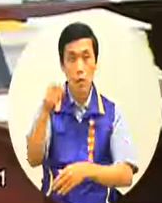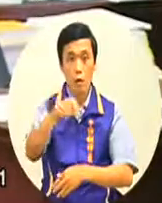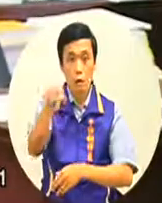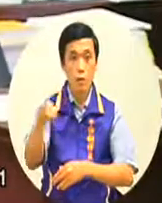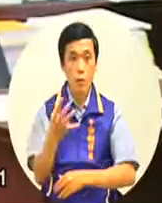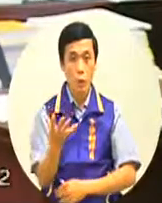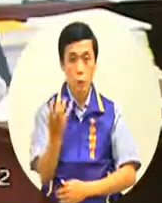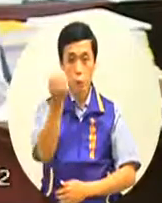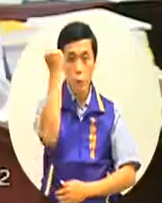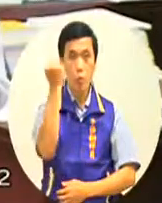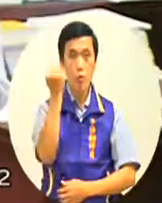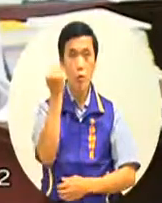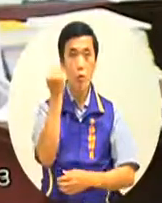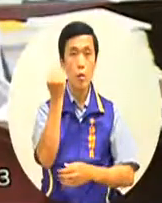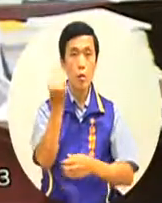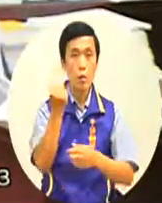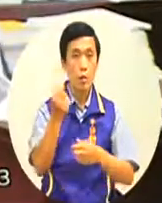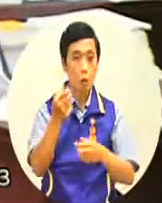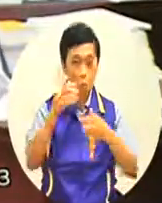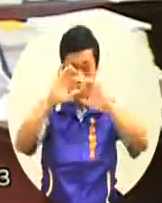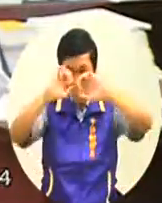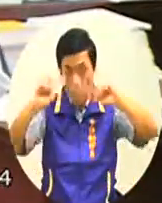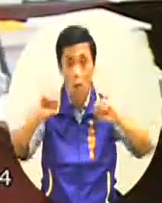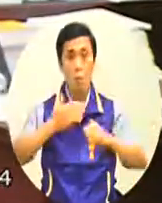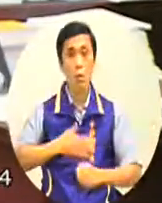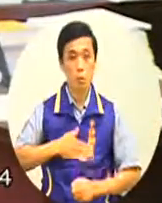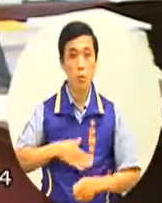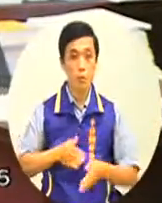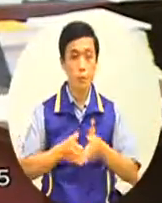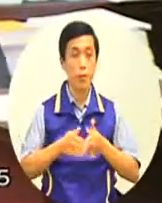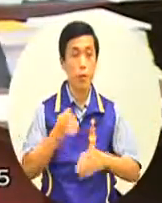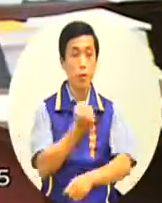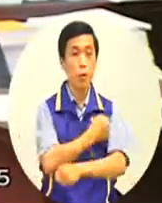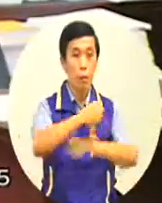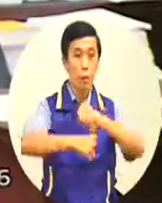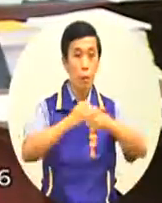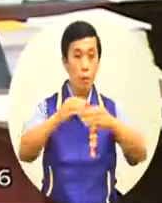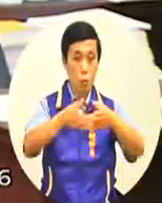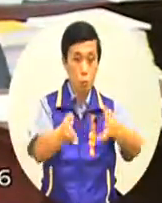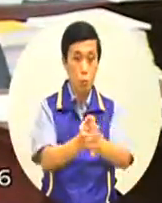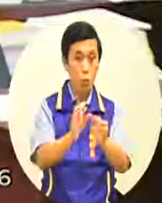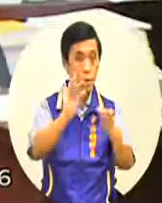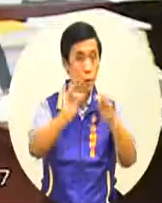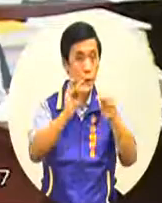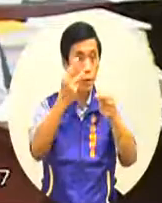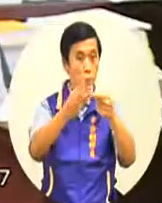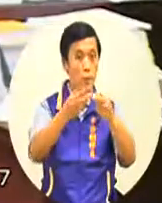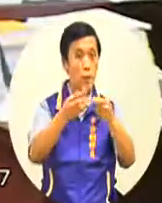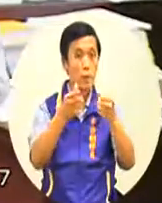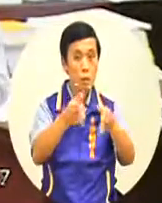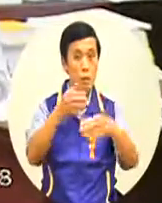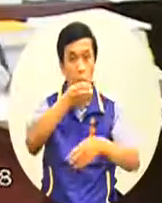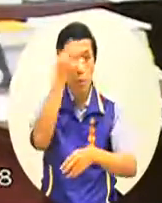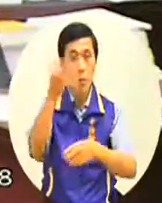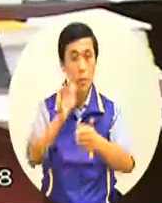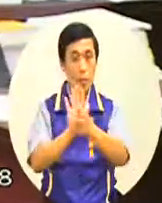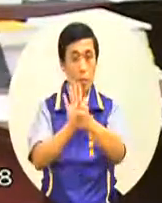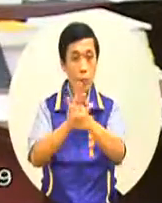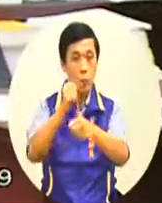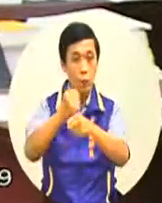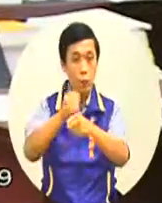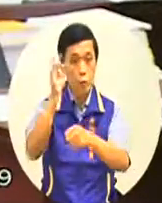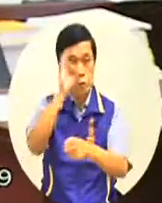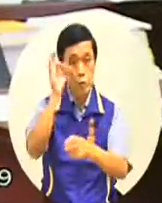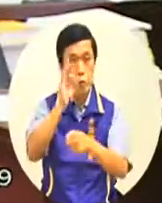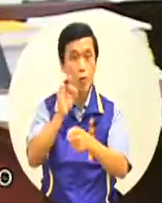的问题来做更多的了解呢。那劳动部在103年其实也核定一个促进青年就业方案，从